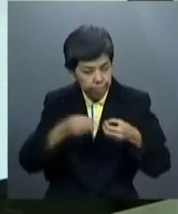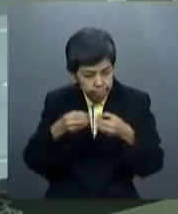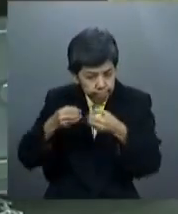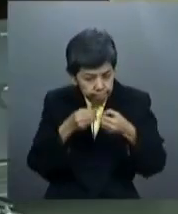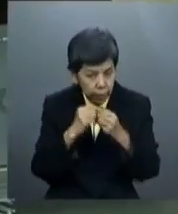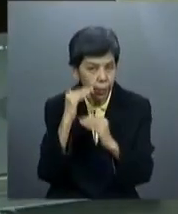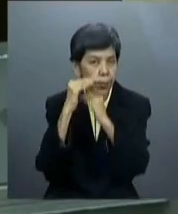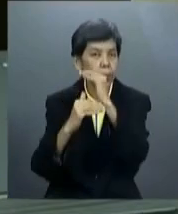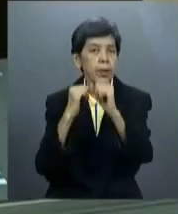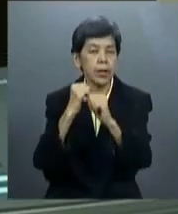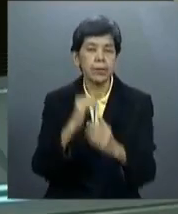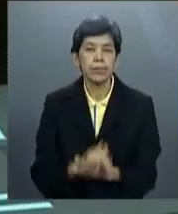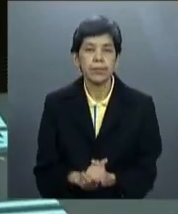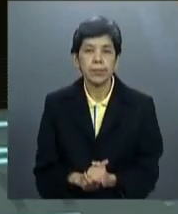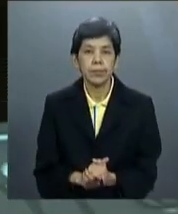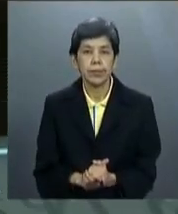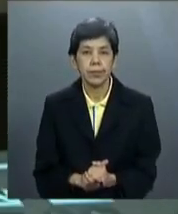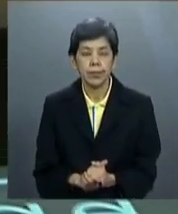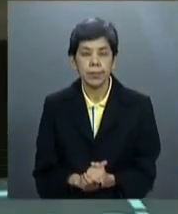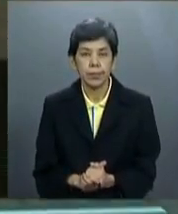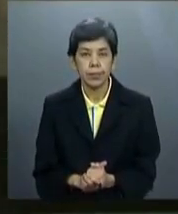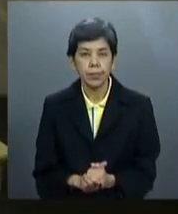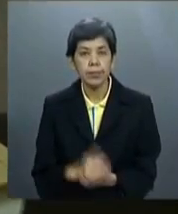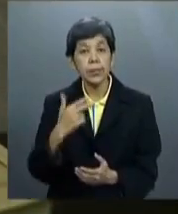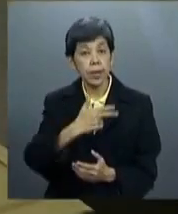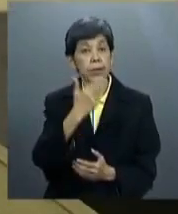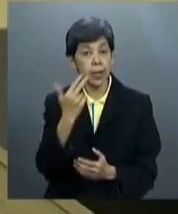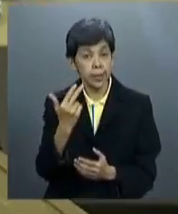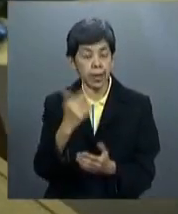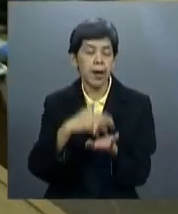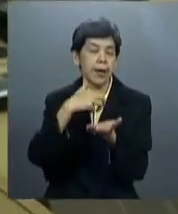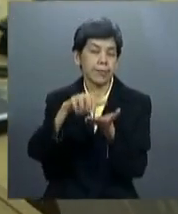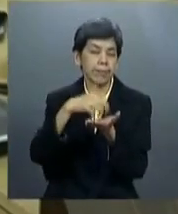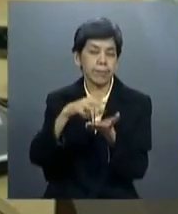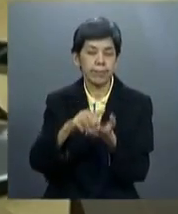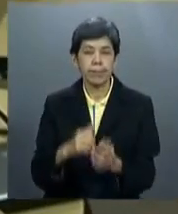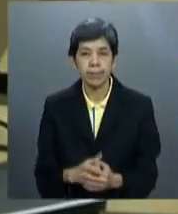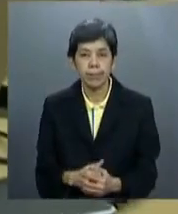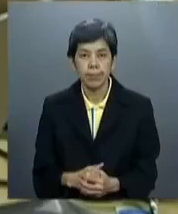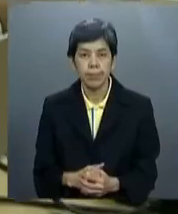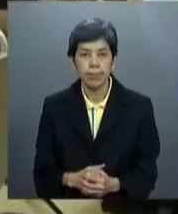วงการกฤตฐาดีมีไทย PBS รายงาน